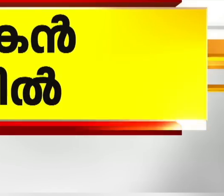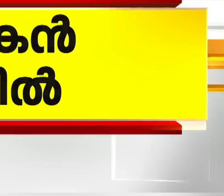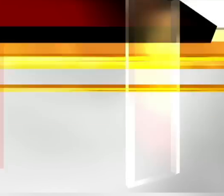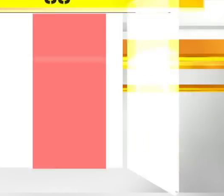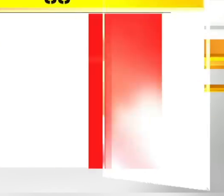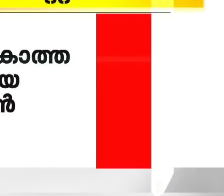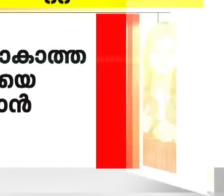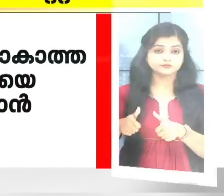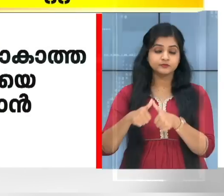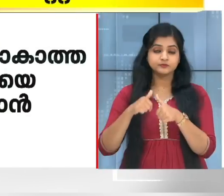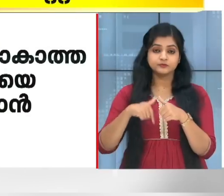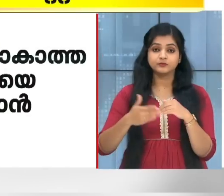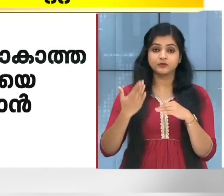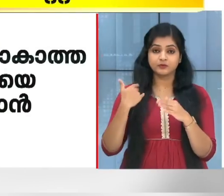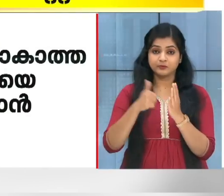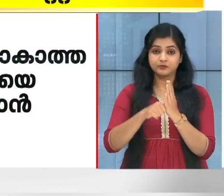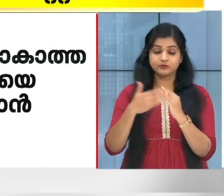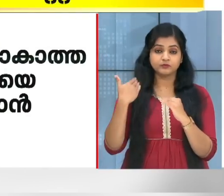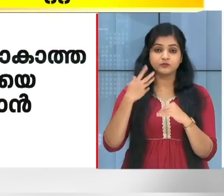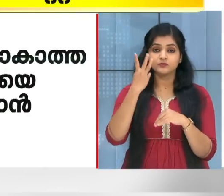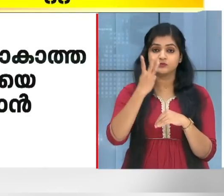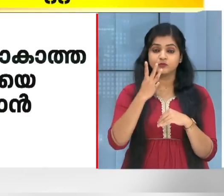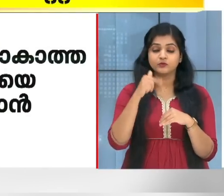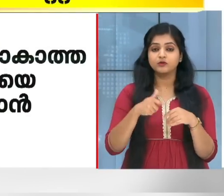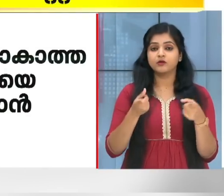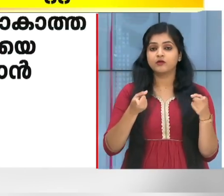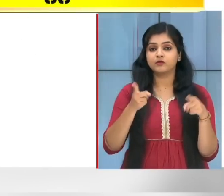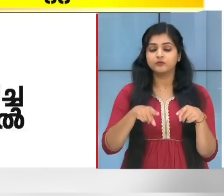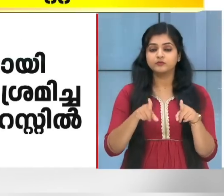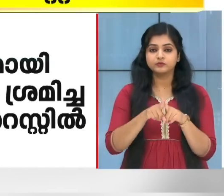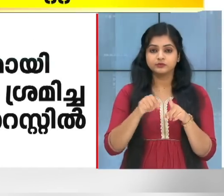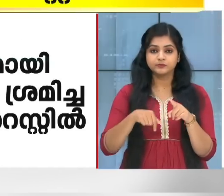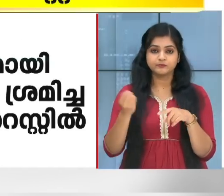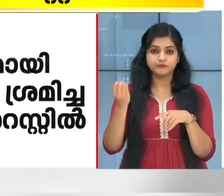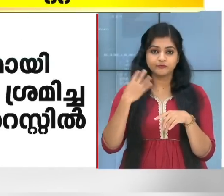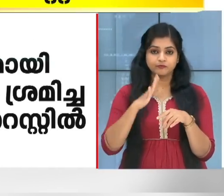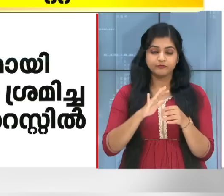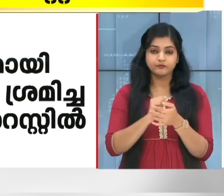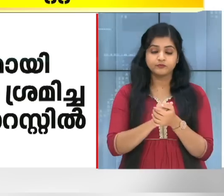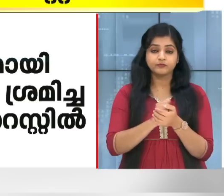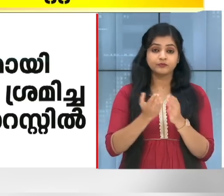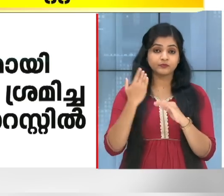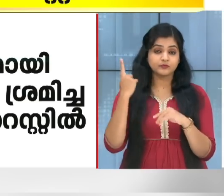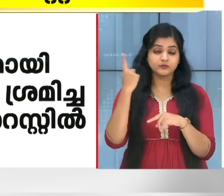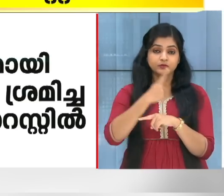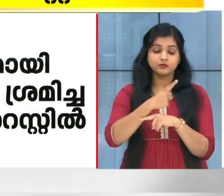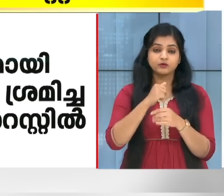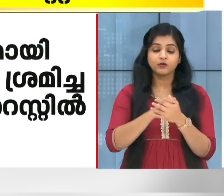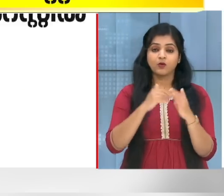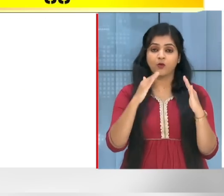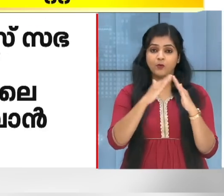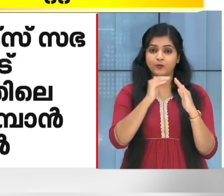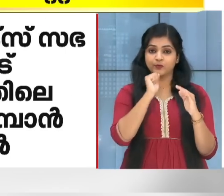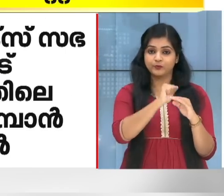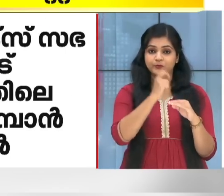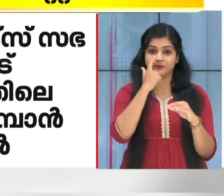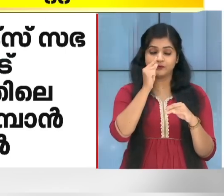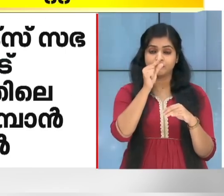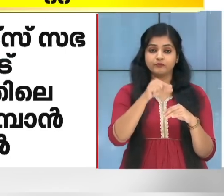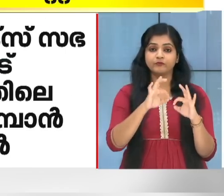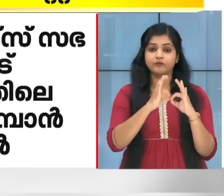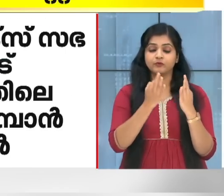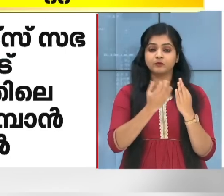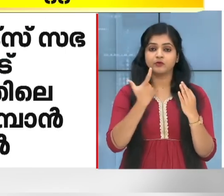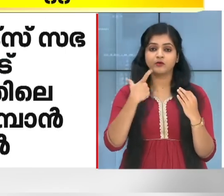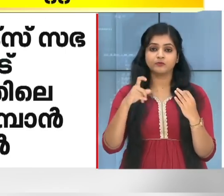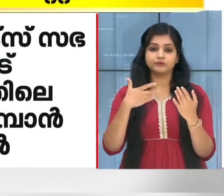ഈ മാസം 3-ാം തീയതിയാണ് ഇത്തരത്തിലൊരു സംഭവം നടന്നതായി പറയുന്നത്. അതിനെ തുടർന്ന് കഴിഞ്ഞ ദിവസം വീട്ടുകാർ പരാതി നൽകുകയായിരുന്നു. 16 വയസ്സുള്ള